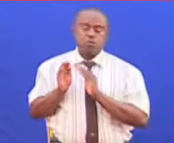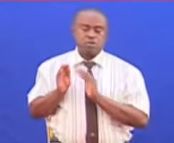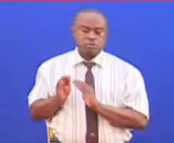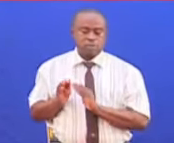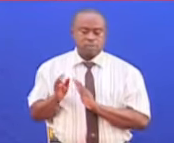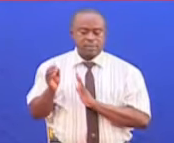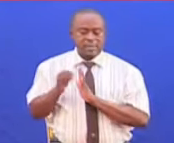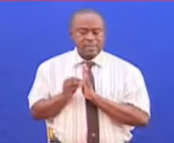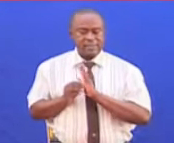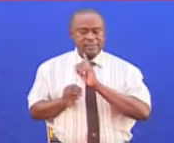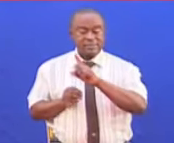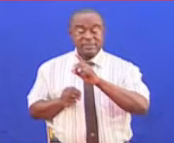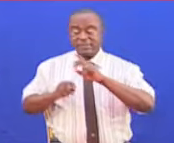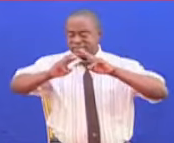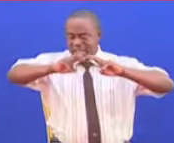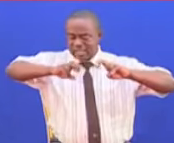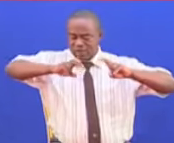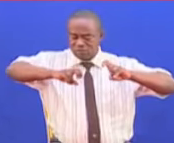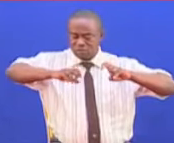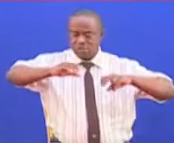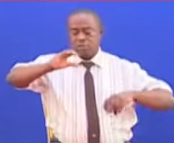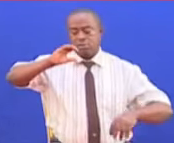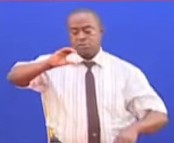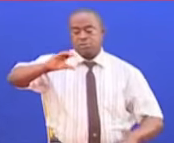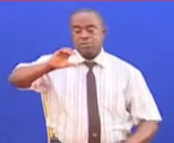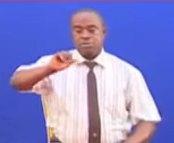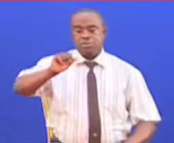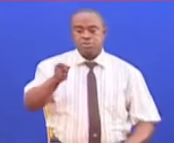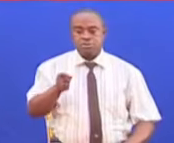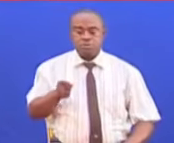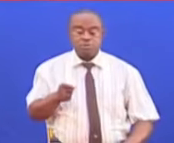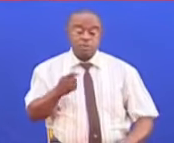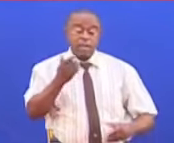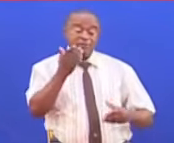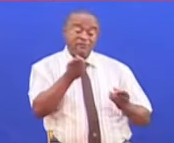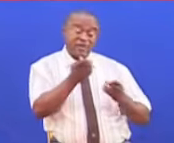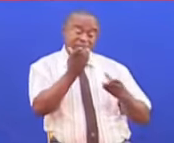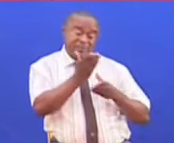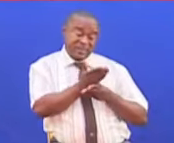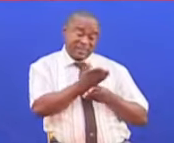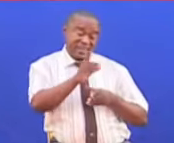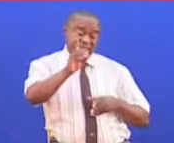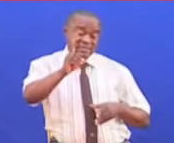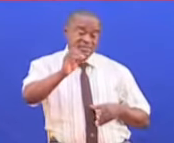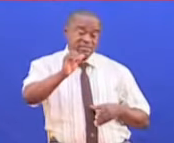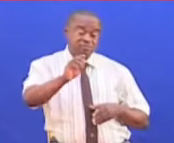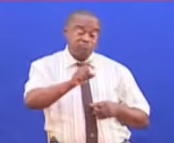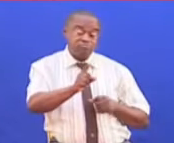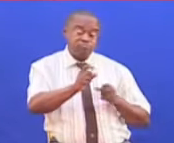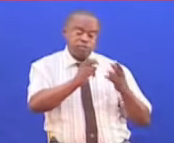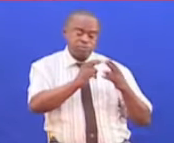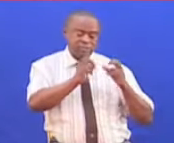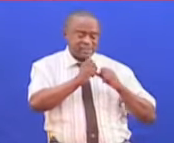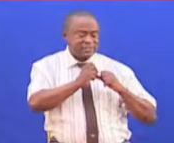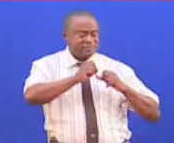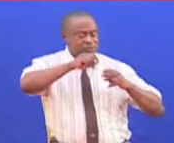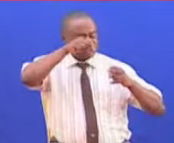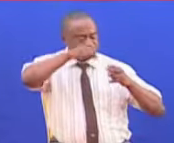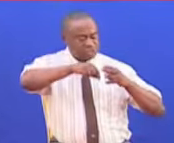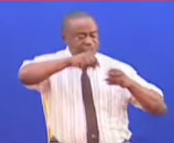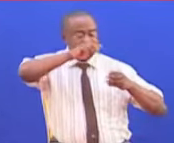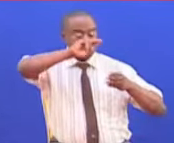hesu zake zin kagul na cag kwa mukt dha Huo hata bki Ya dcb inapa kuwa chini ya msaj wa